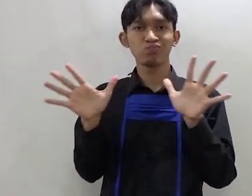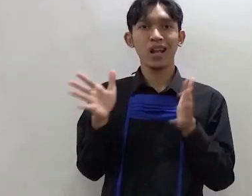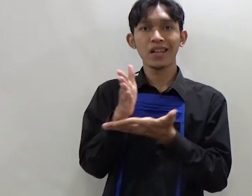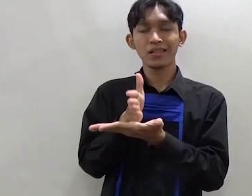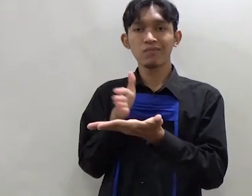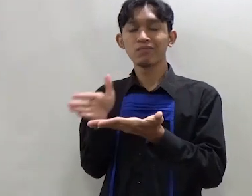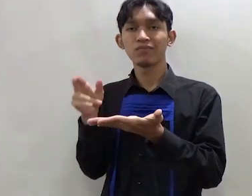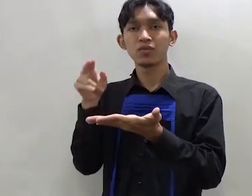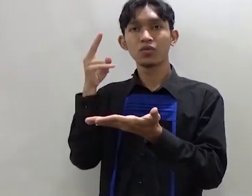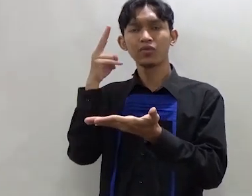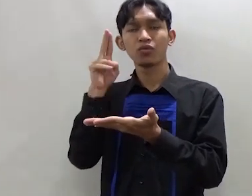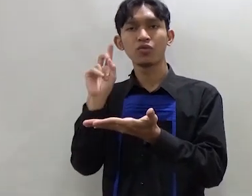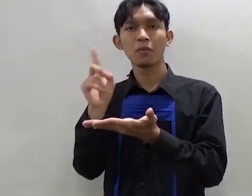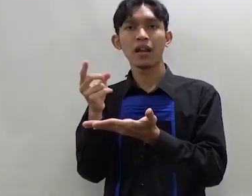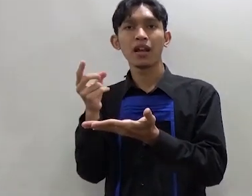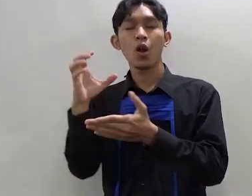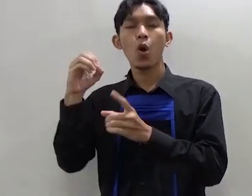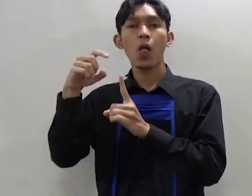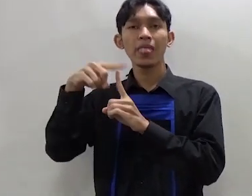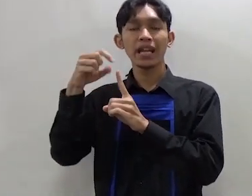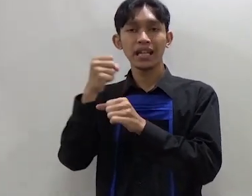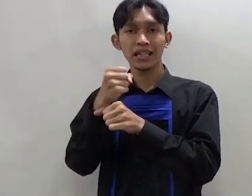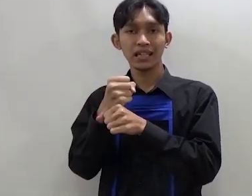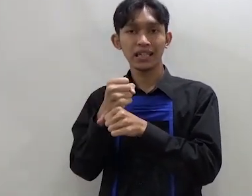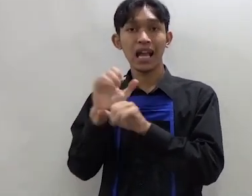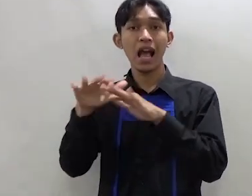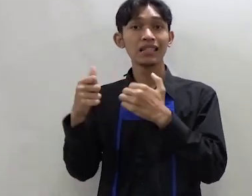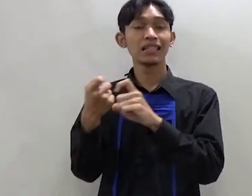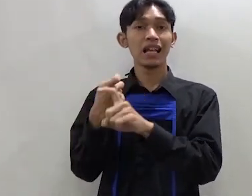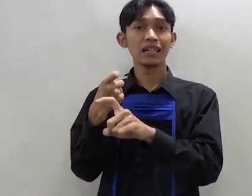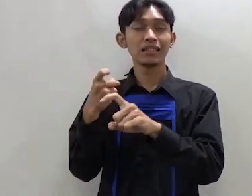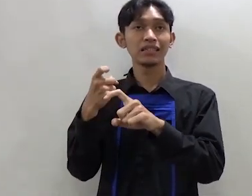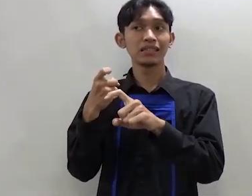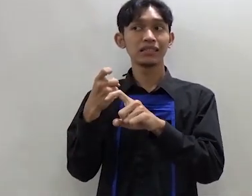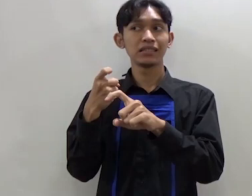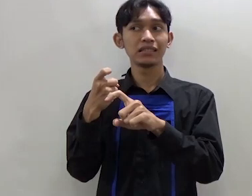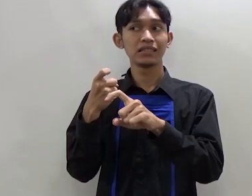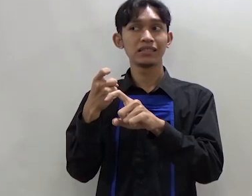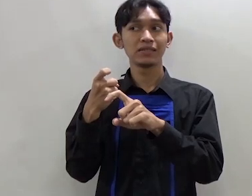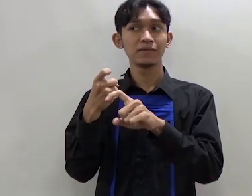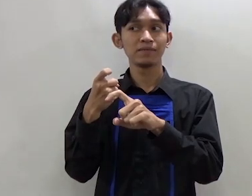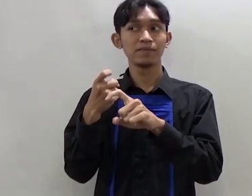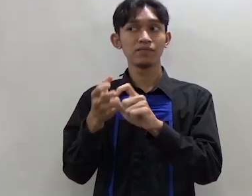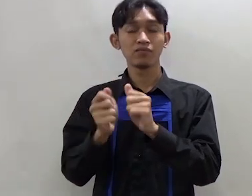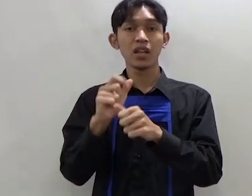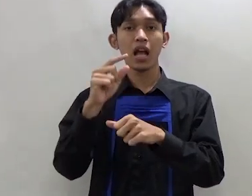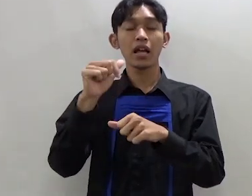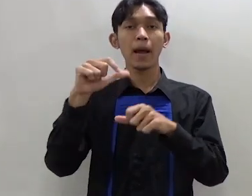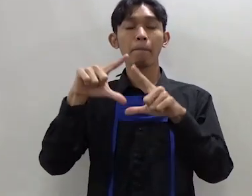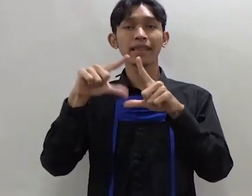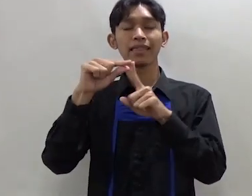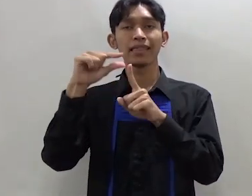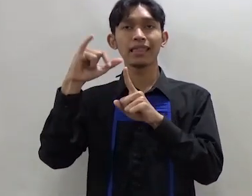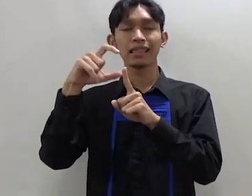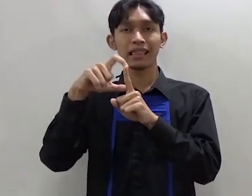kelima, apabila positif akan dirujuk ke rumah sakit rujukan dan masuk dalam kategori PDP